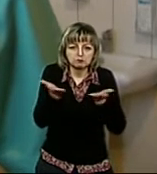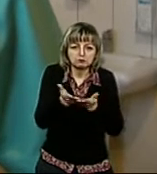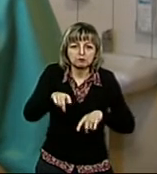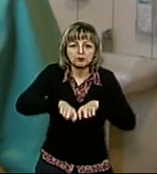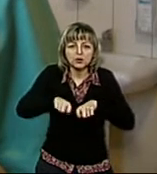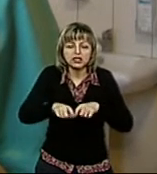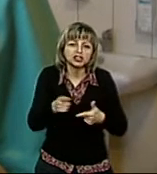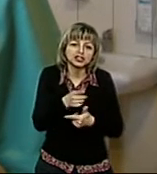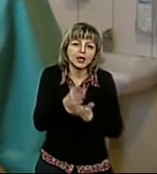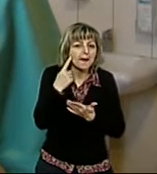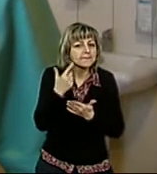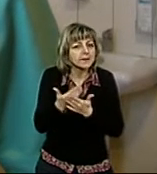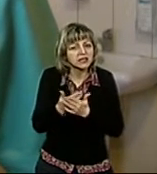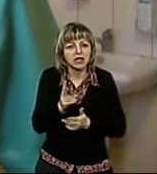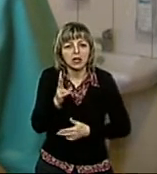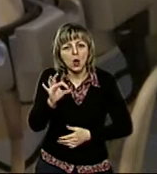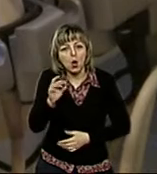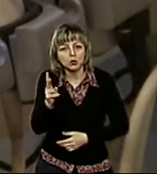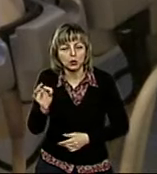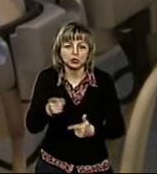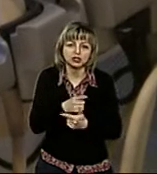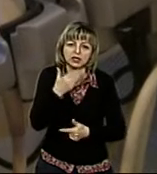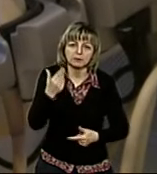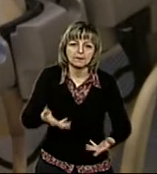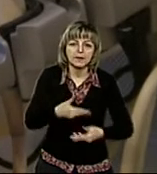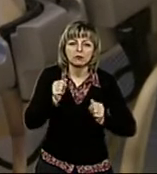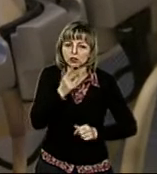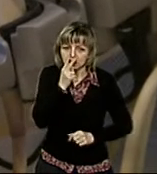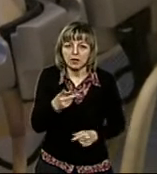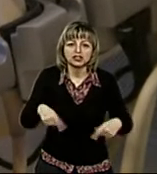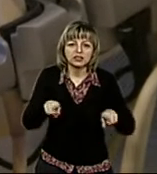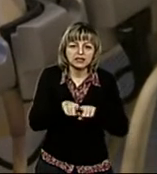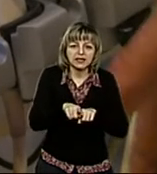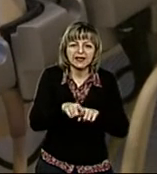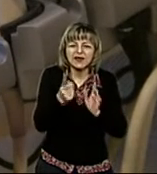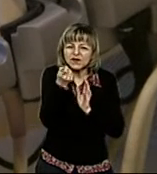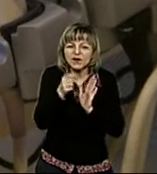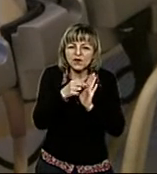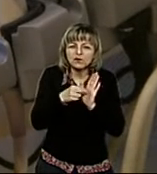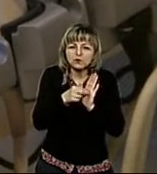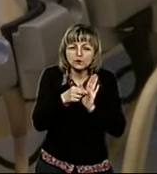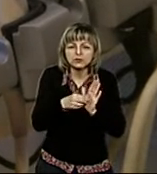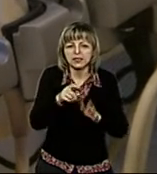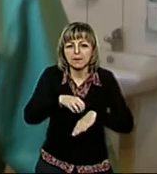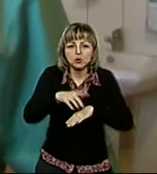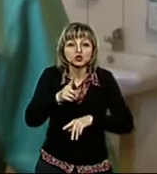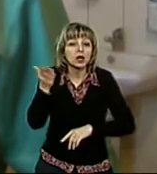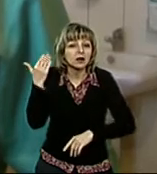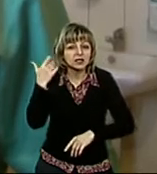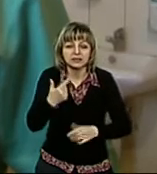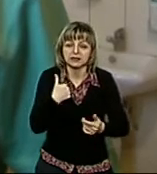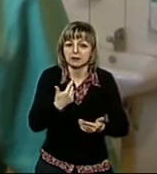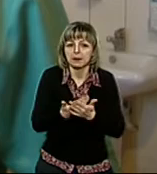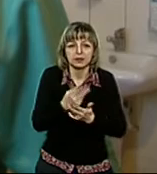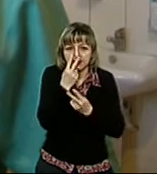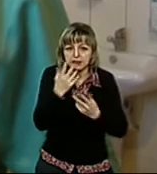є підозра на онкологію, чи нема. Ми можемо бачити навіть такі вже вузлики, такі пухлини, що ми раніше, наприклад,